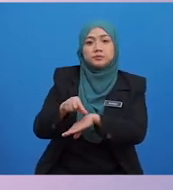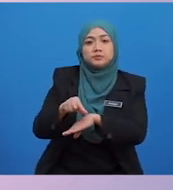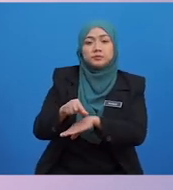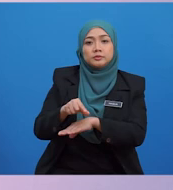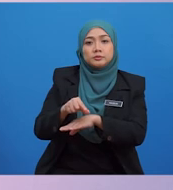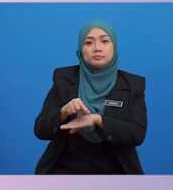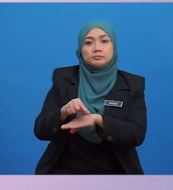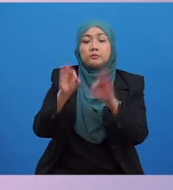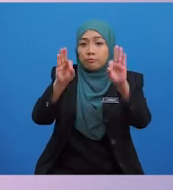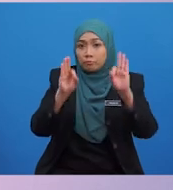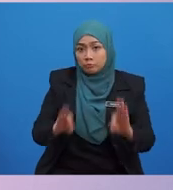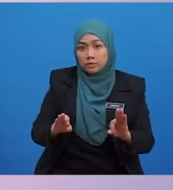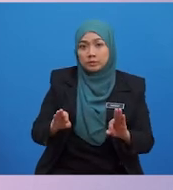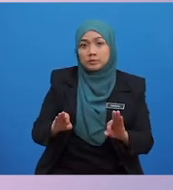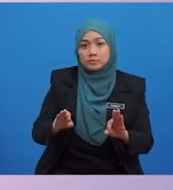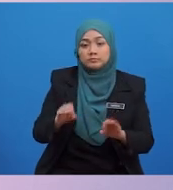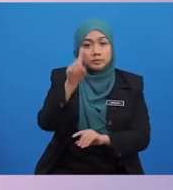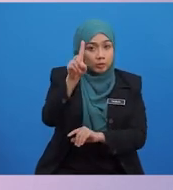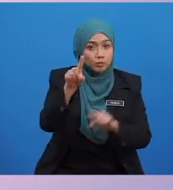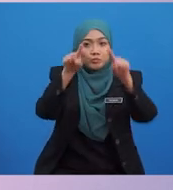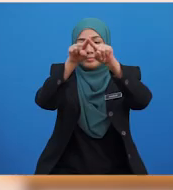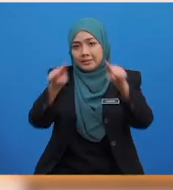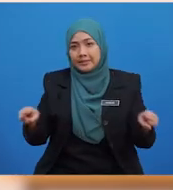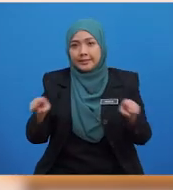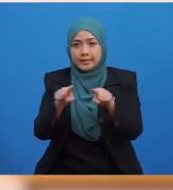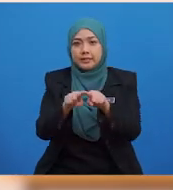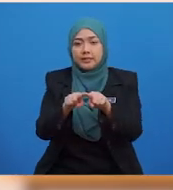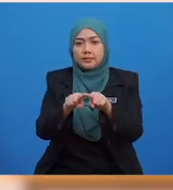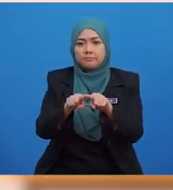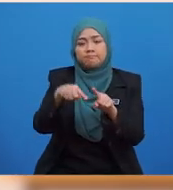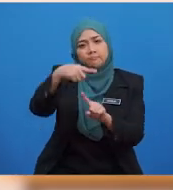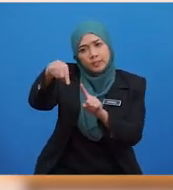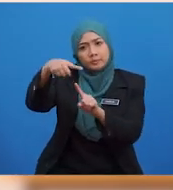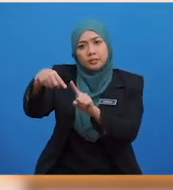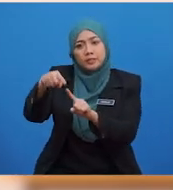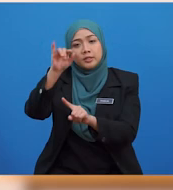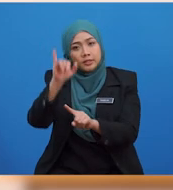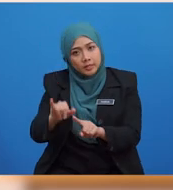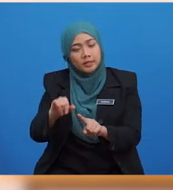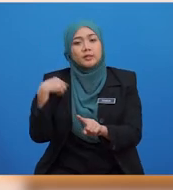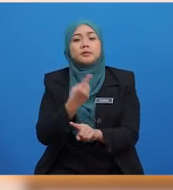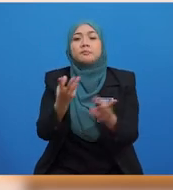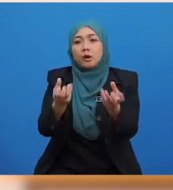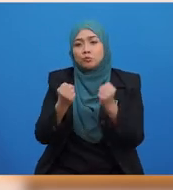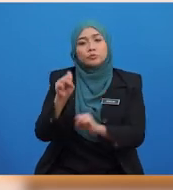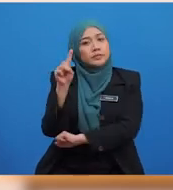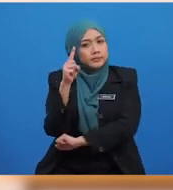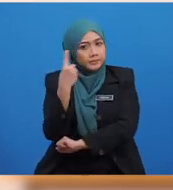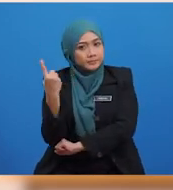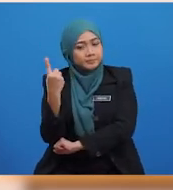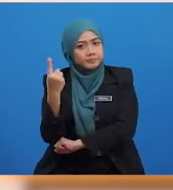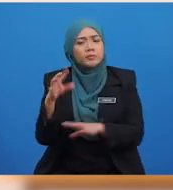pada 11 maksud tertentu jadi adalah penting untuk kita mengenal pasti